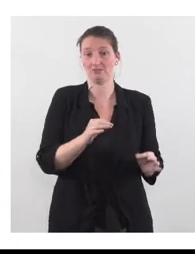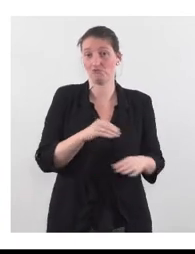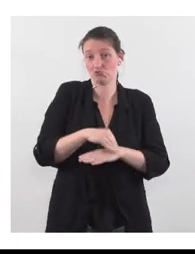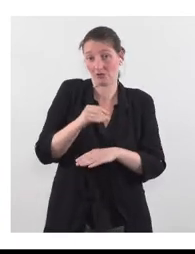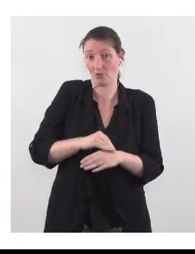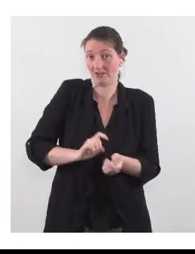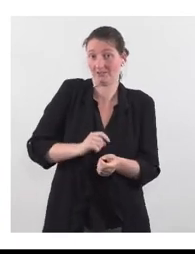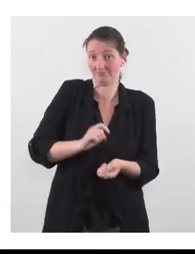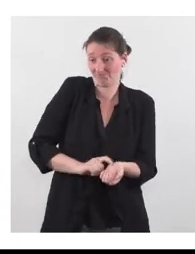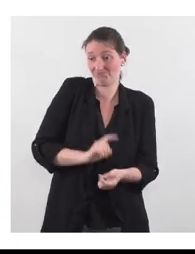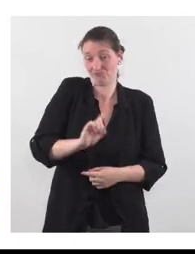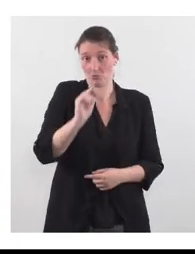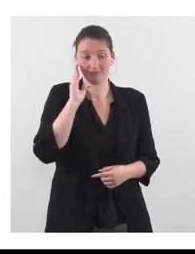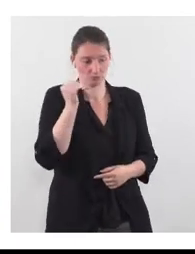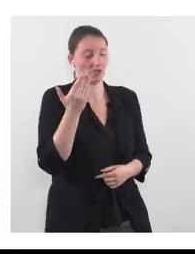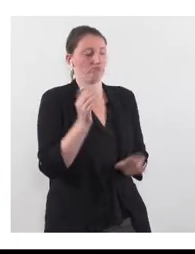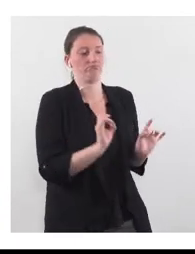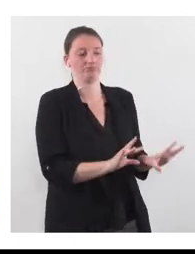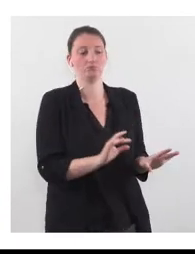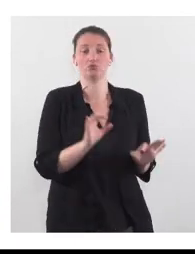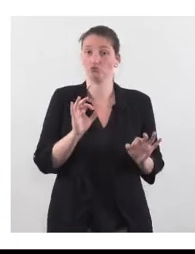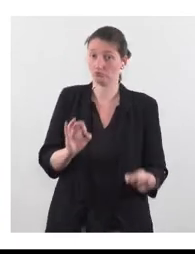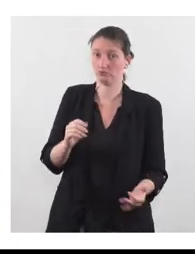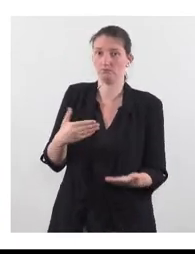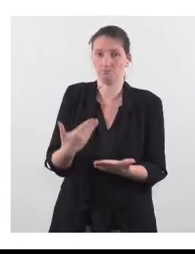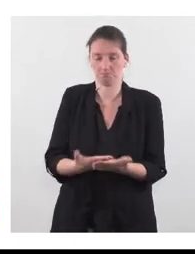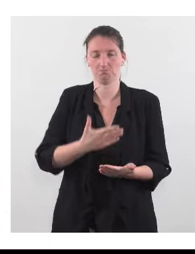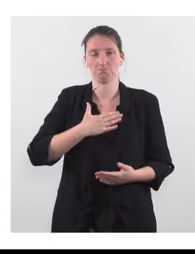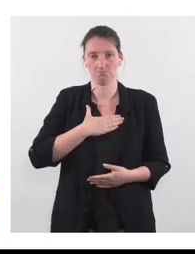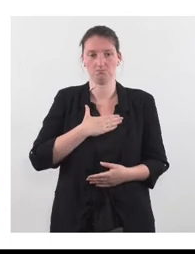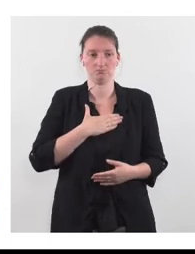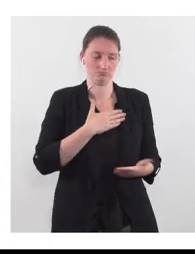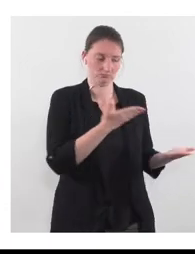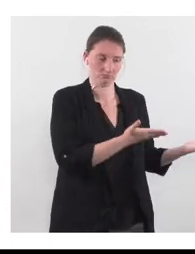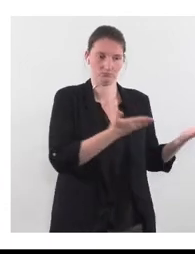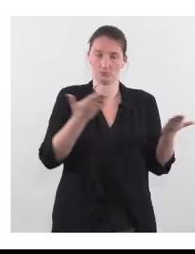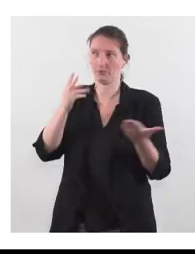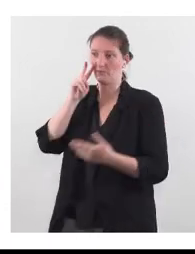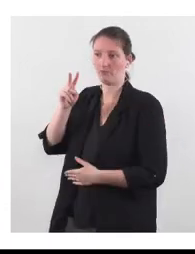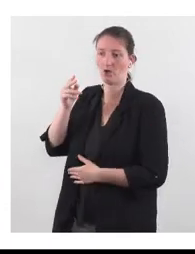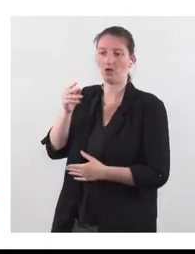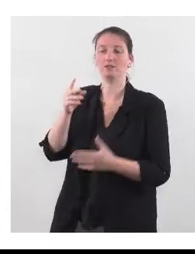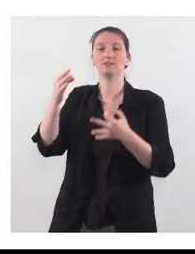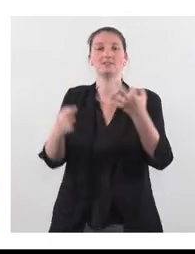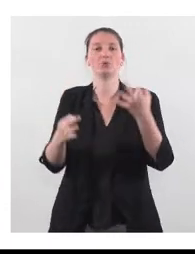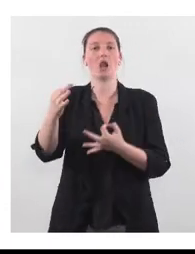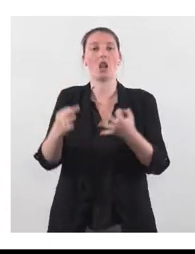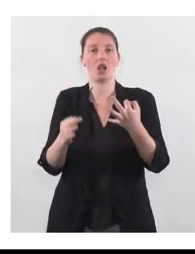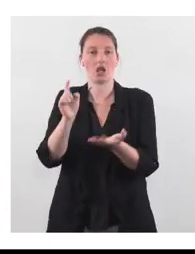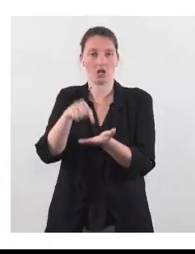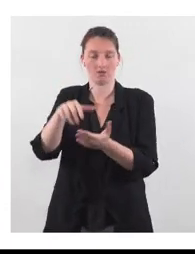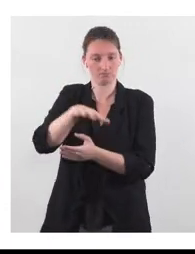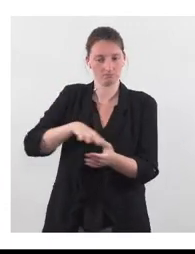suédois. Nous avons donc porté ce cas au tribunal de district et nous avons dit que c'était un